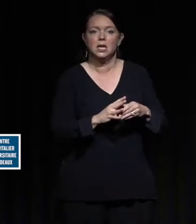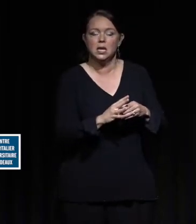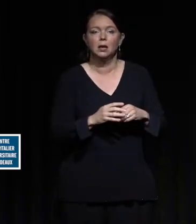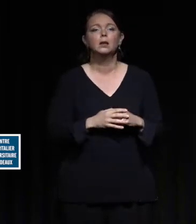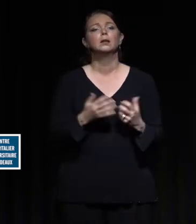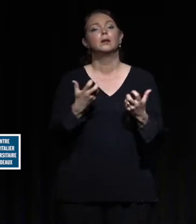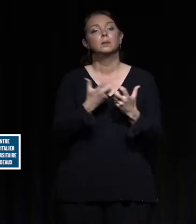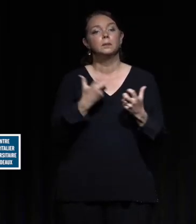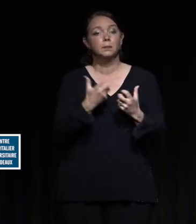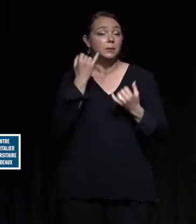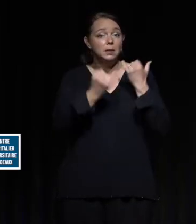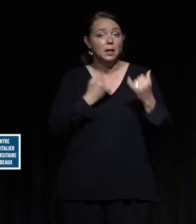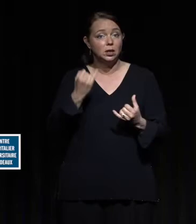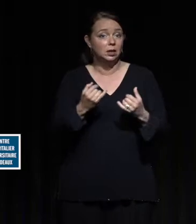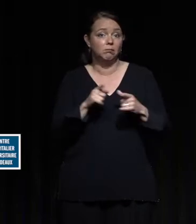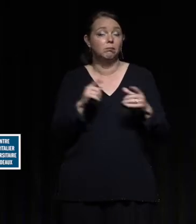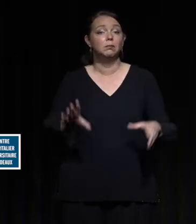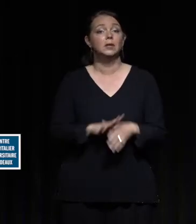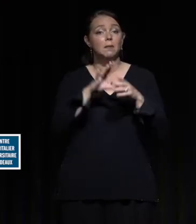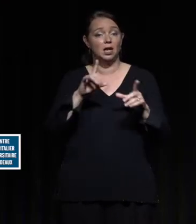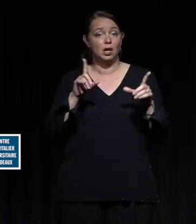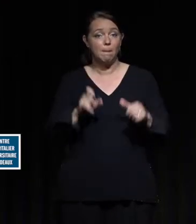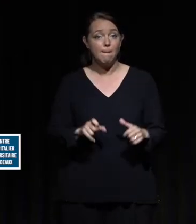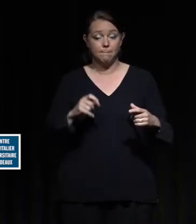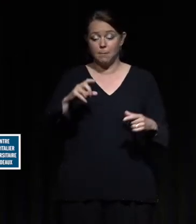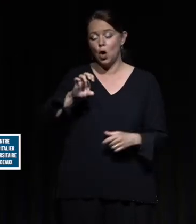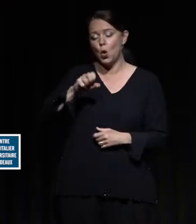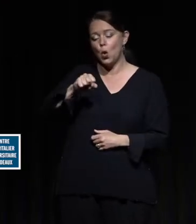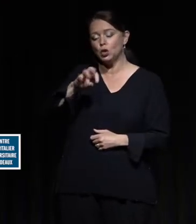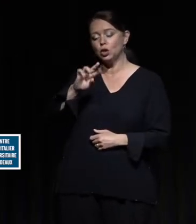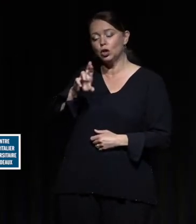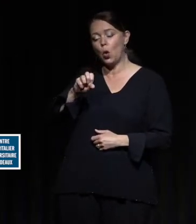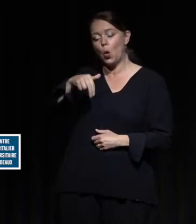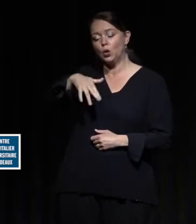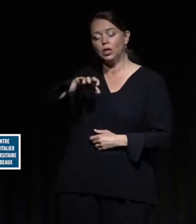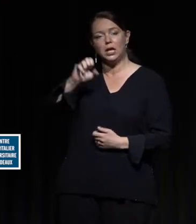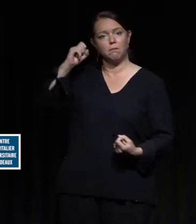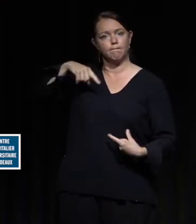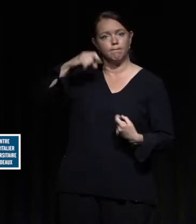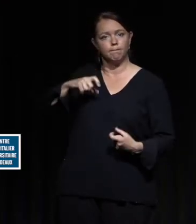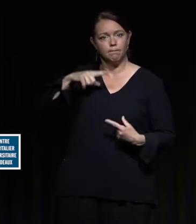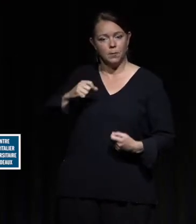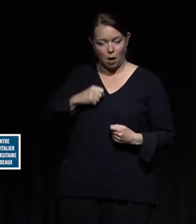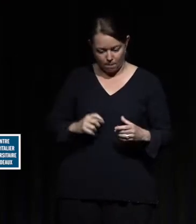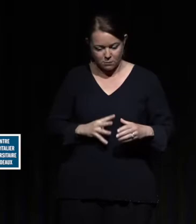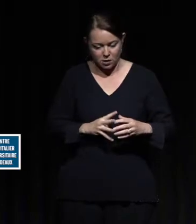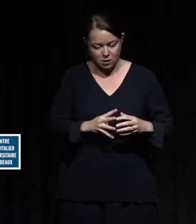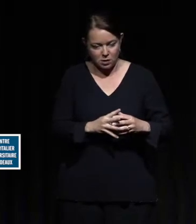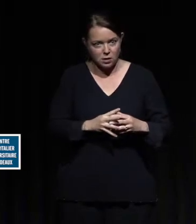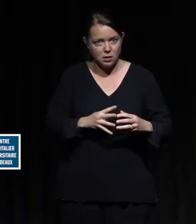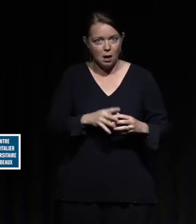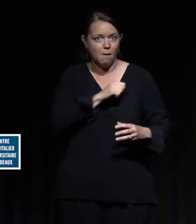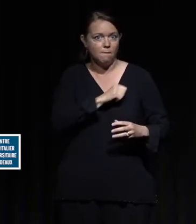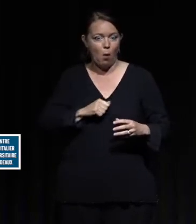gazon et qu'en plus je les arrose, l'eau, c'est les oestrogènes, eh bien, ils vont pousser et ils vont me donner une belle endométriose qui va petit à petit